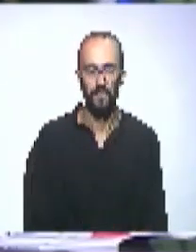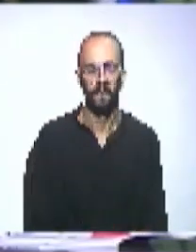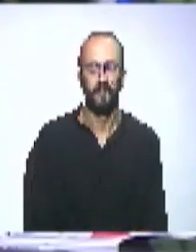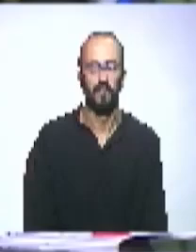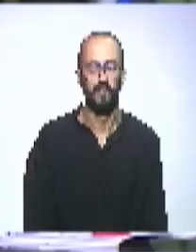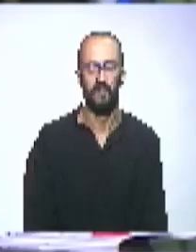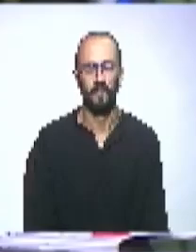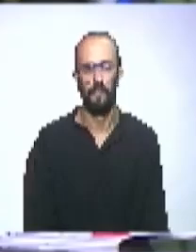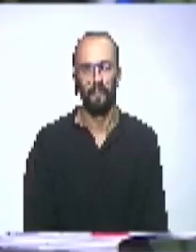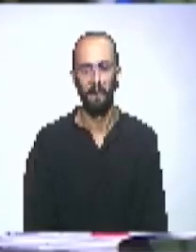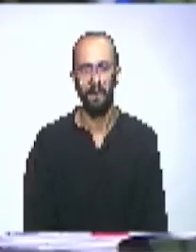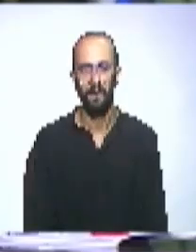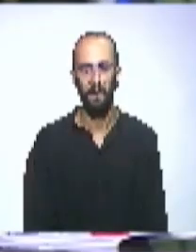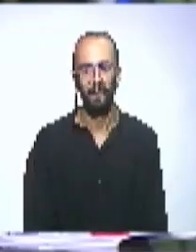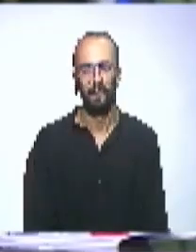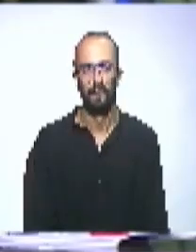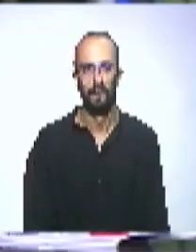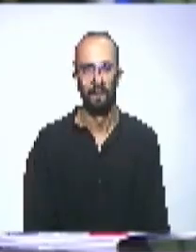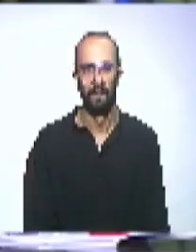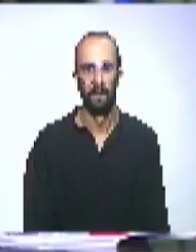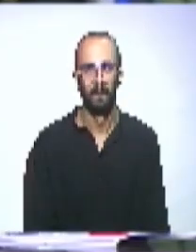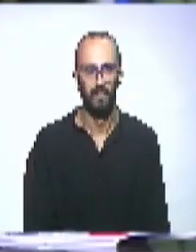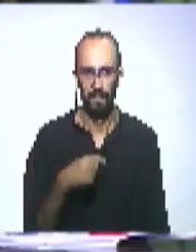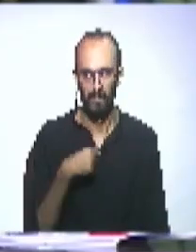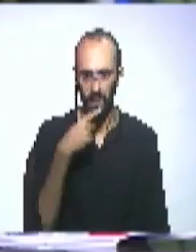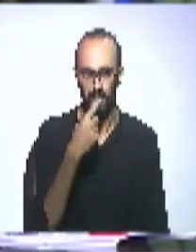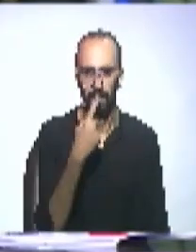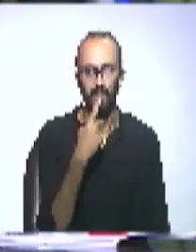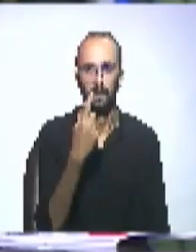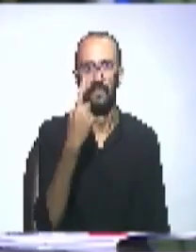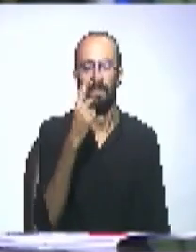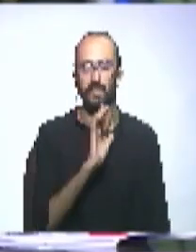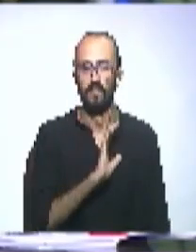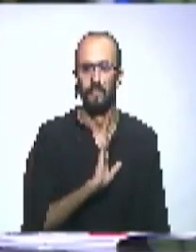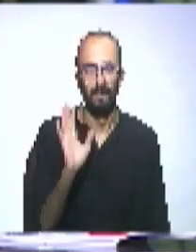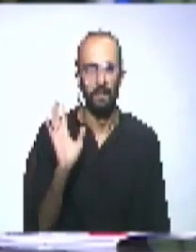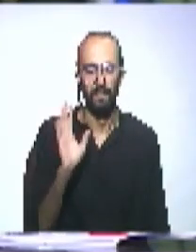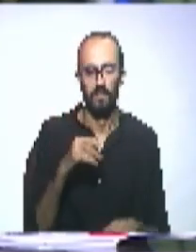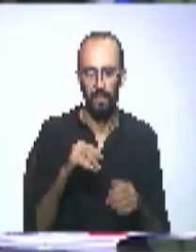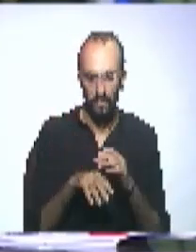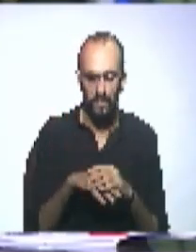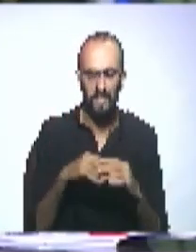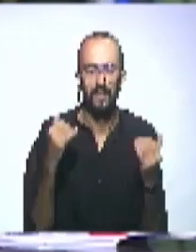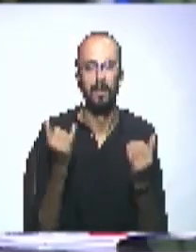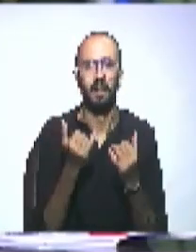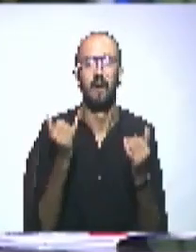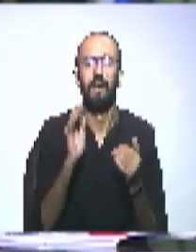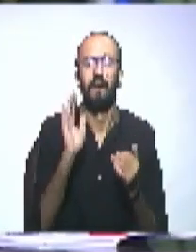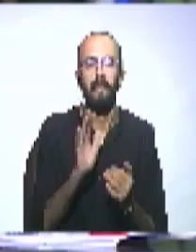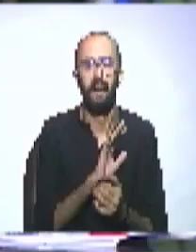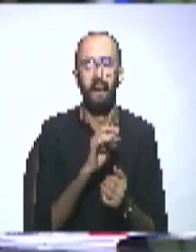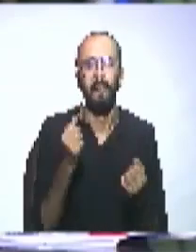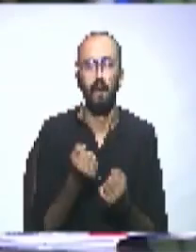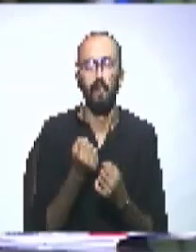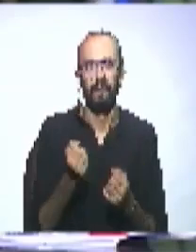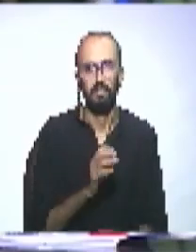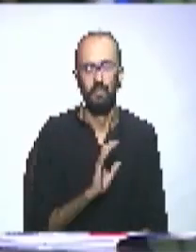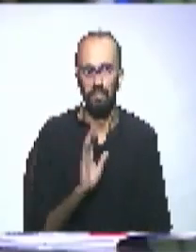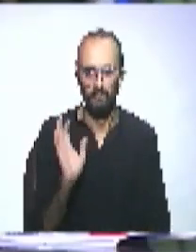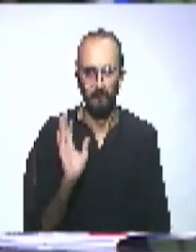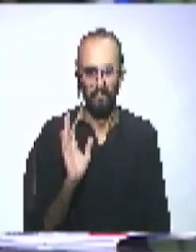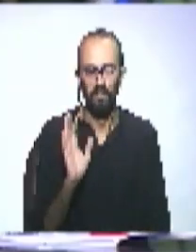زي ما احنا بنتفق وزي ما احنا بنقول كلمتنا واحده، احنا دايما بنشتغل بابسط حاجه وباقل حاجه. طيب